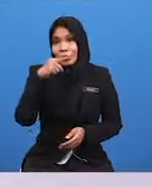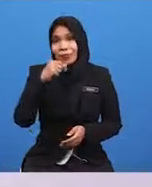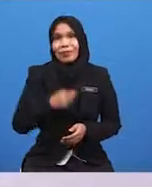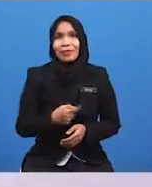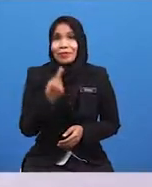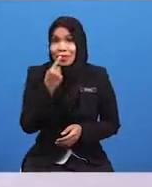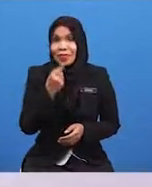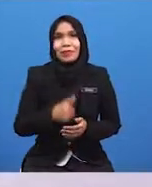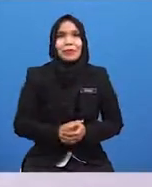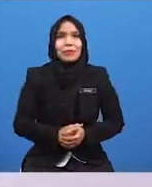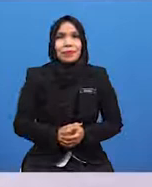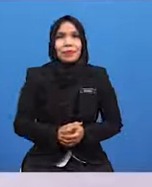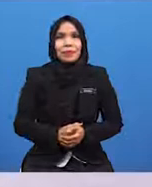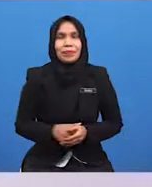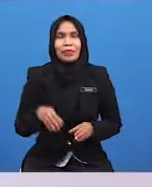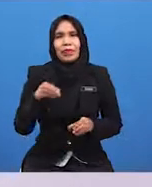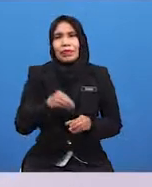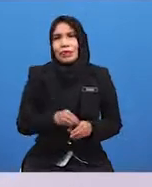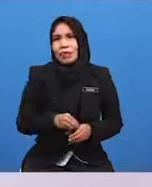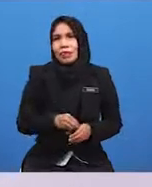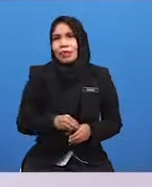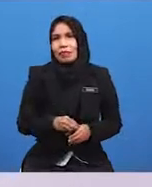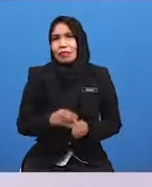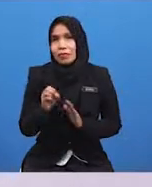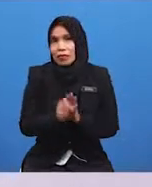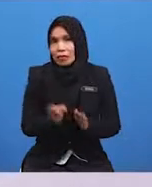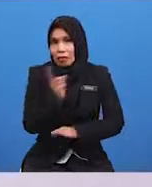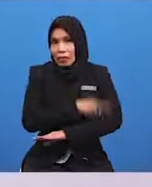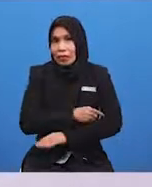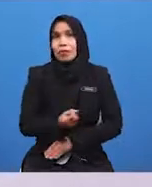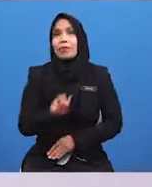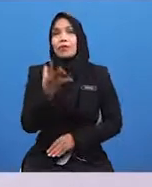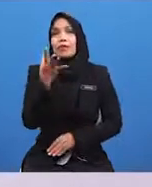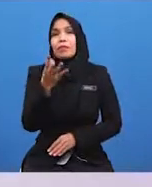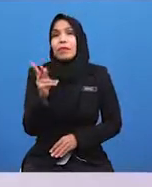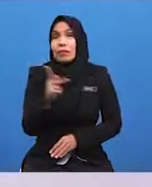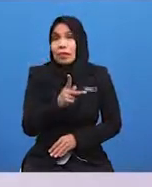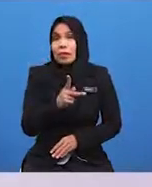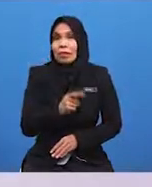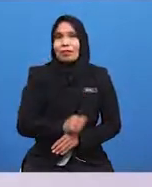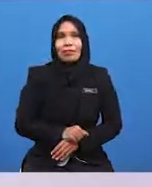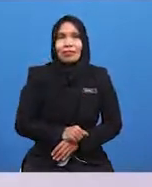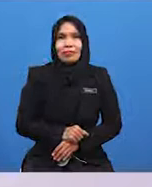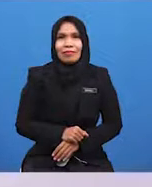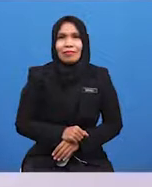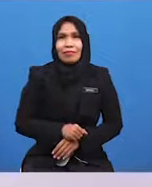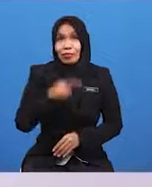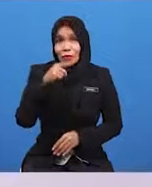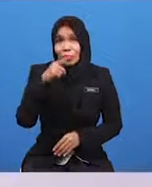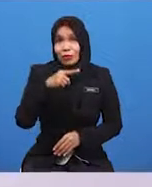dalam sehari berapa kali kita kena memboros Kiki sekurang-kurangnya